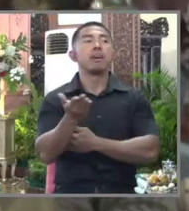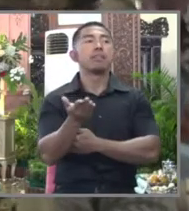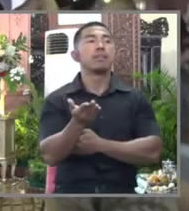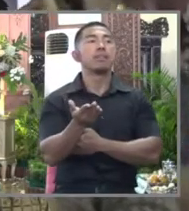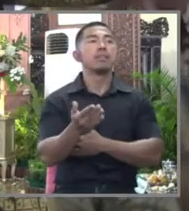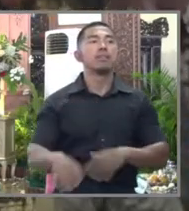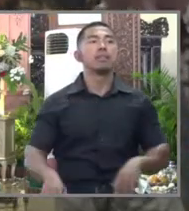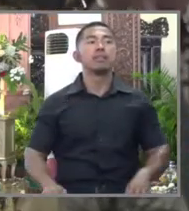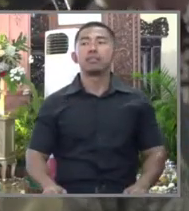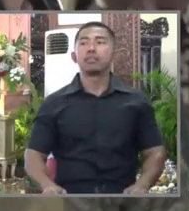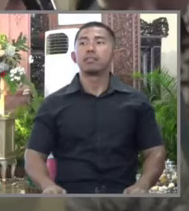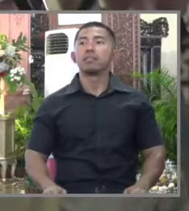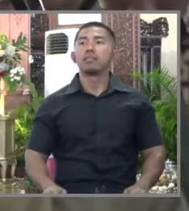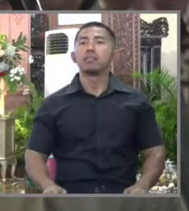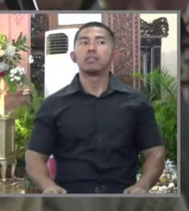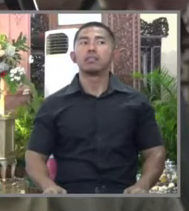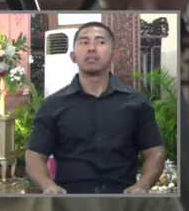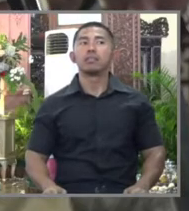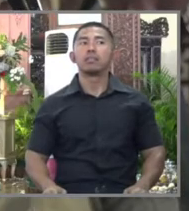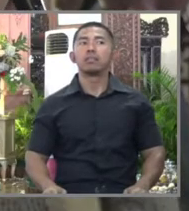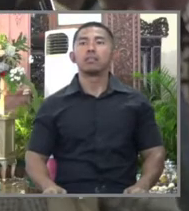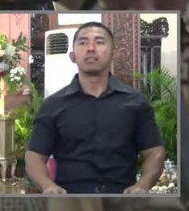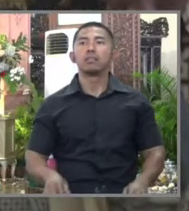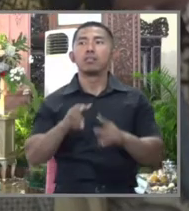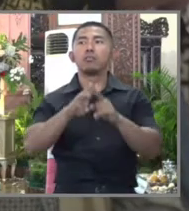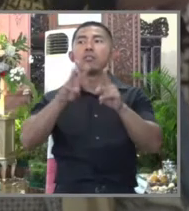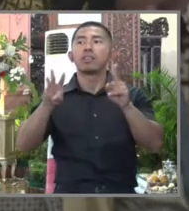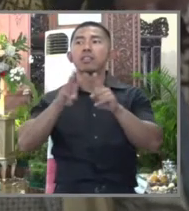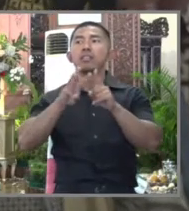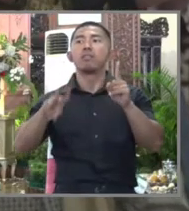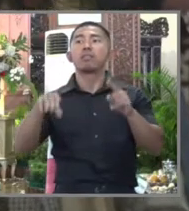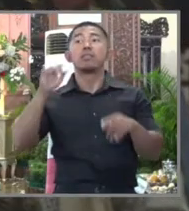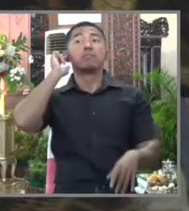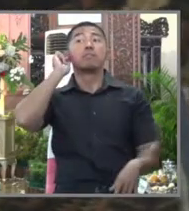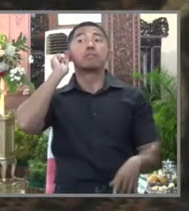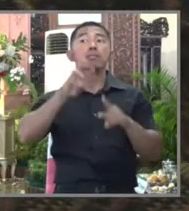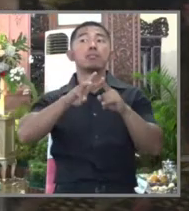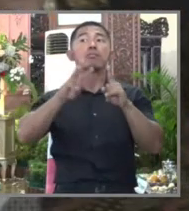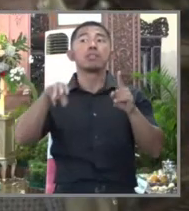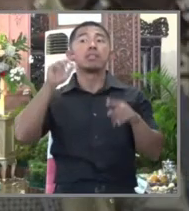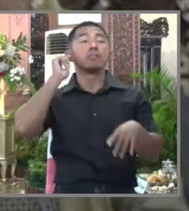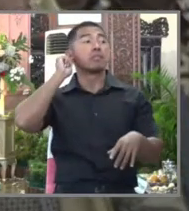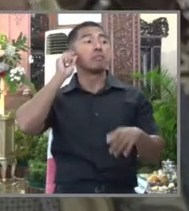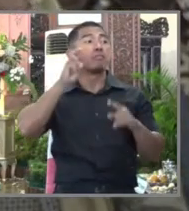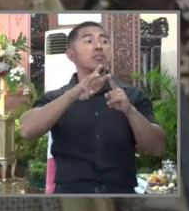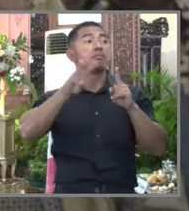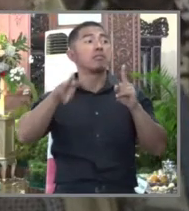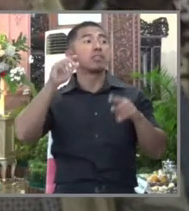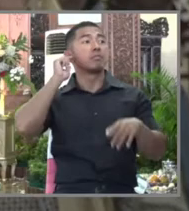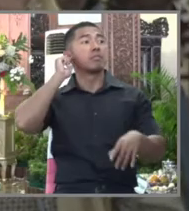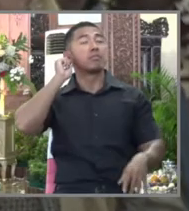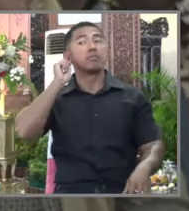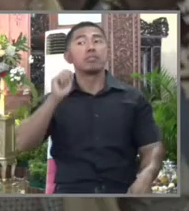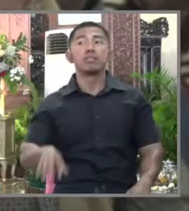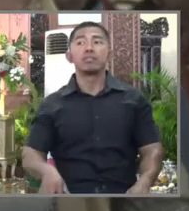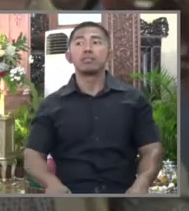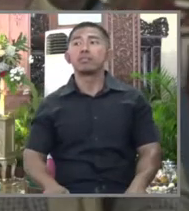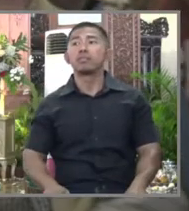Ini perempuan, yang mewakili perempuan yang mana? Ibu perempuan. Ibu perempuan, tapi mewakili perempuan ya. Monggo